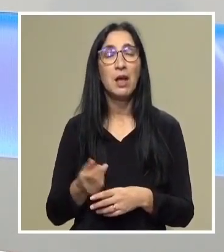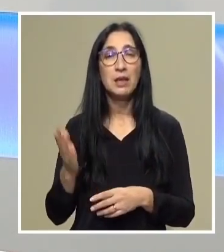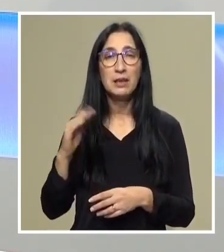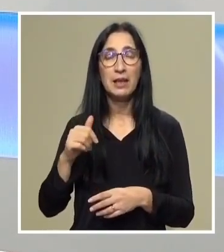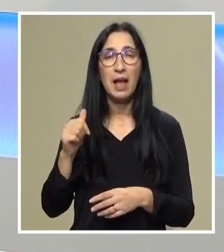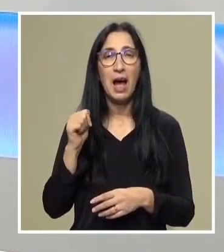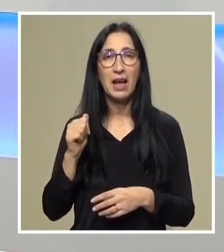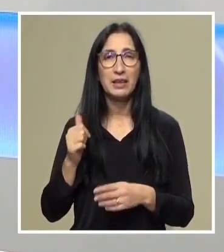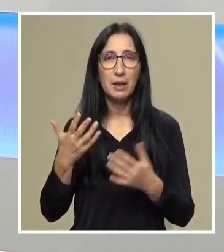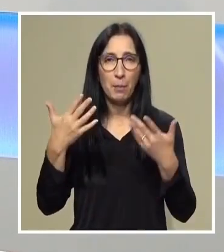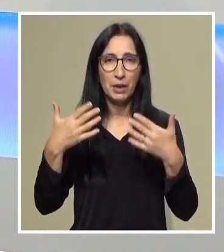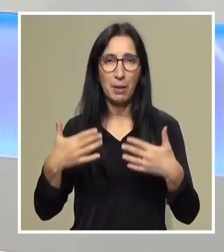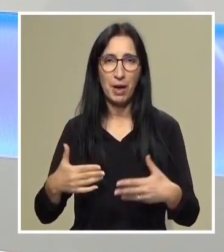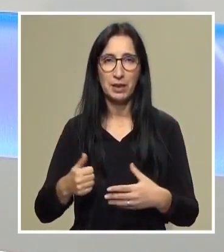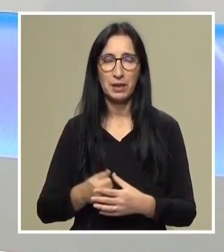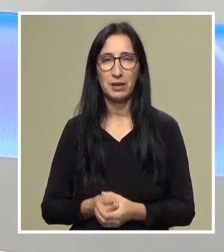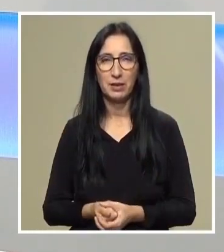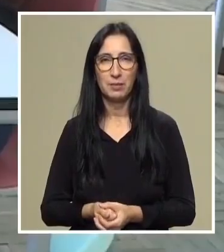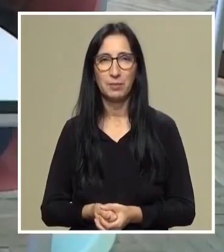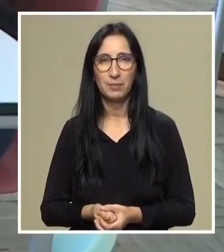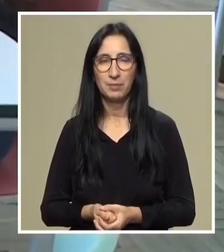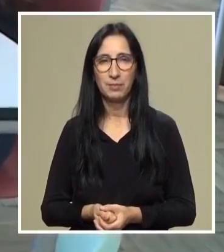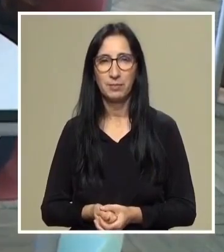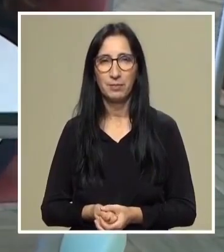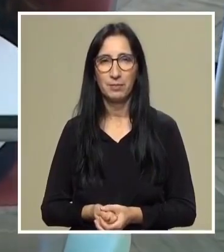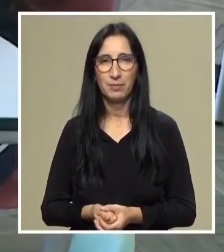след IT-математиката.